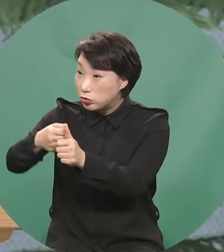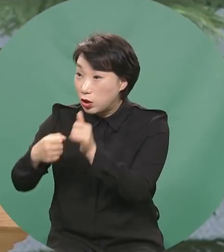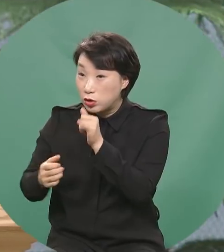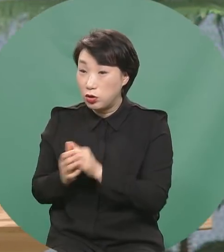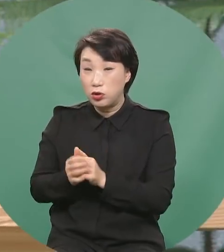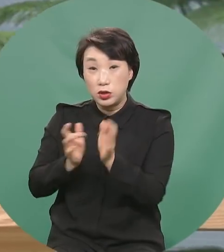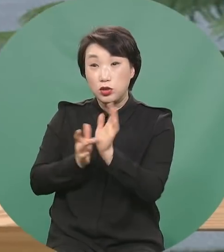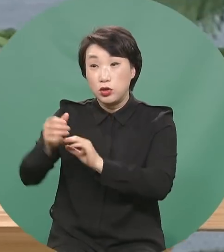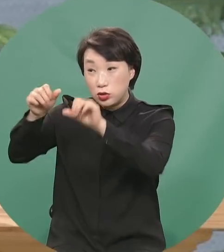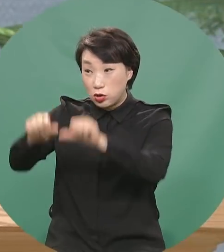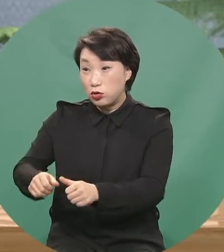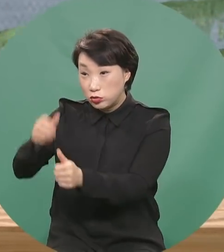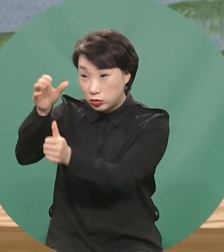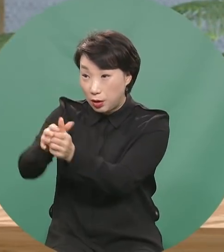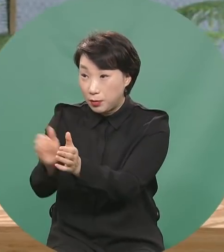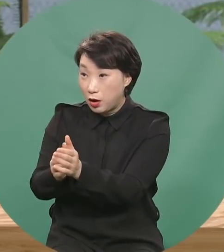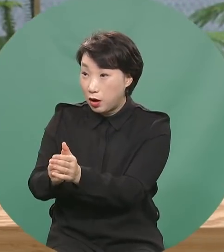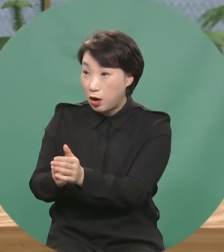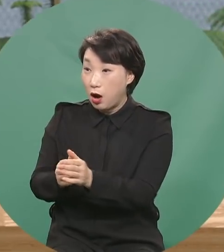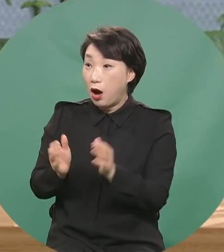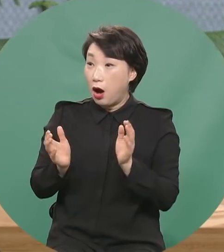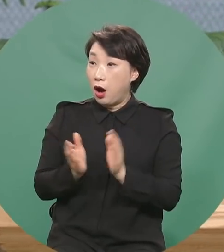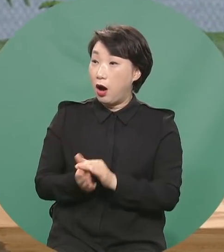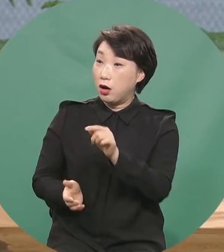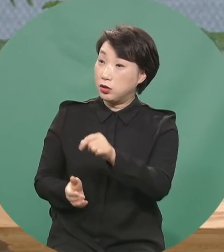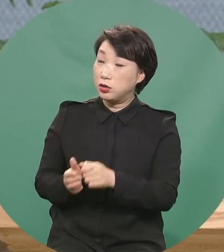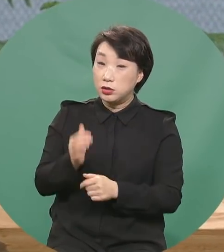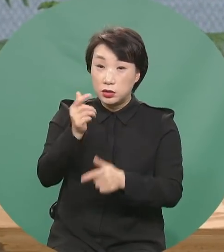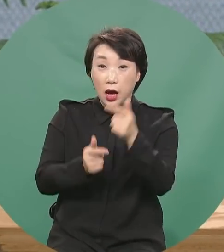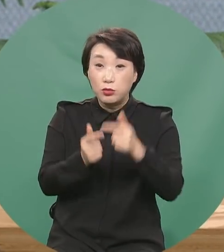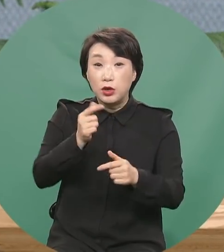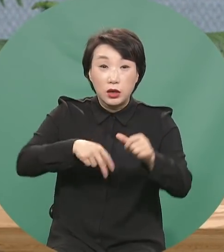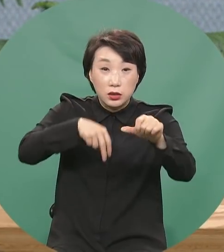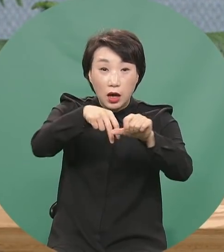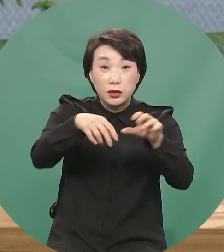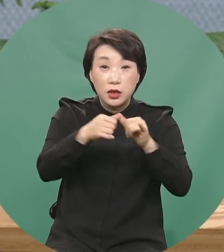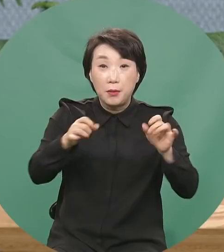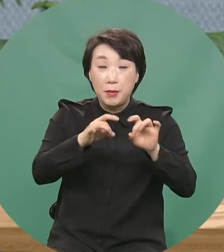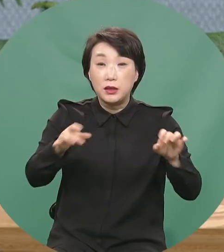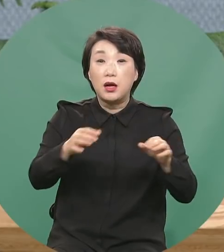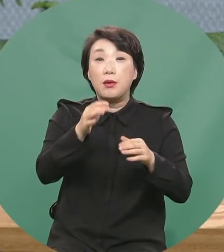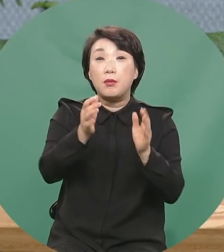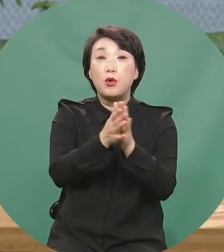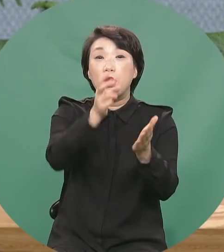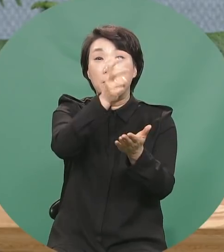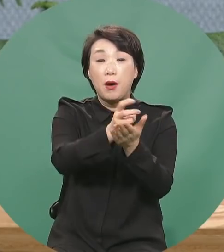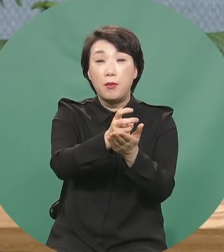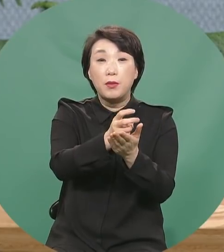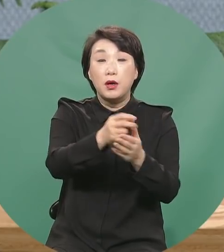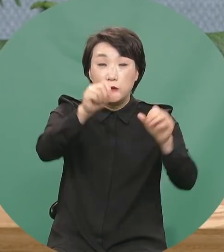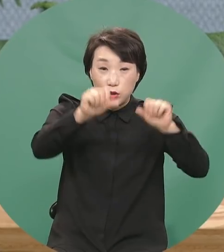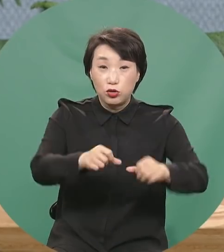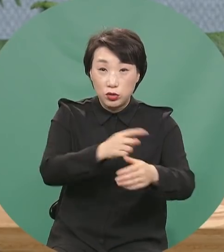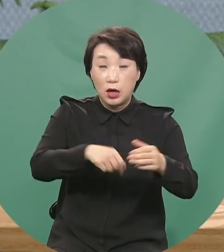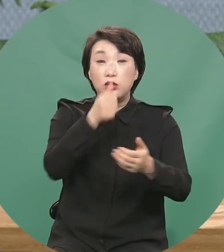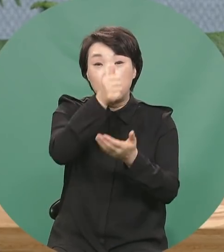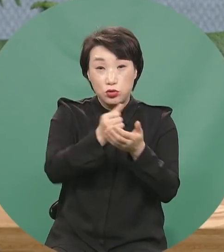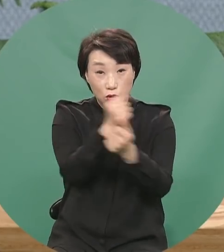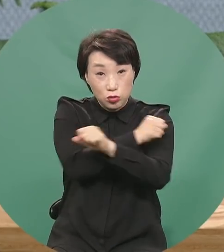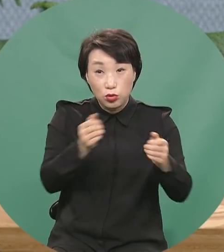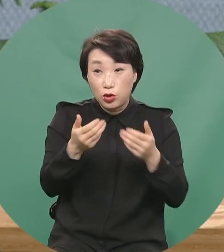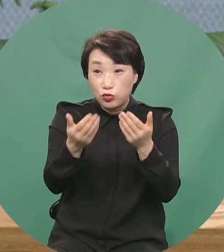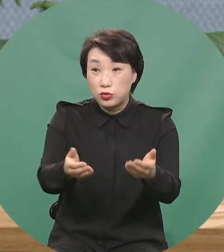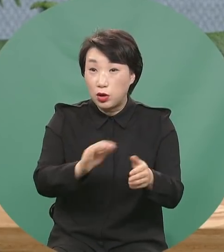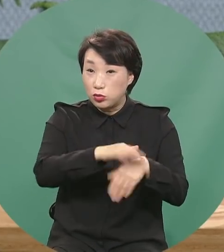예수님이 저주받으시네, 나무에 달린 자마다 율법의 저주에서 속량했다고 말씀했는데